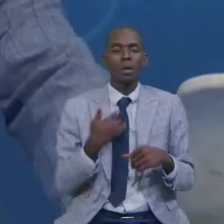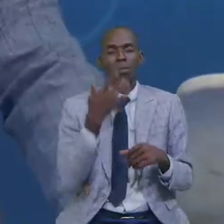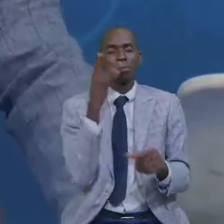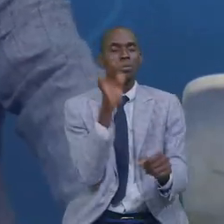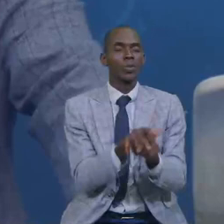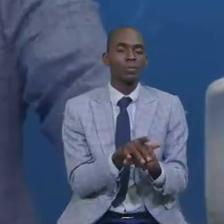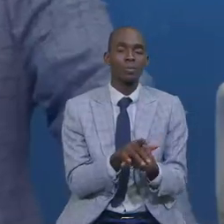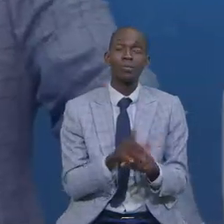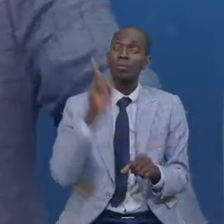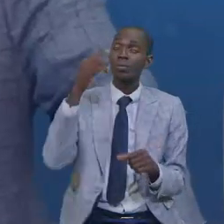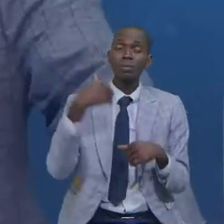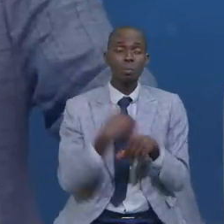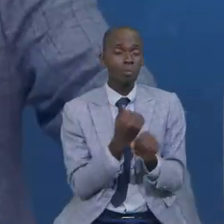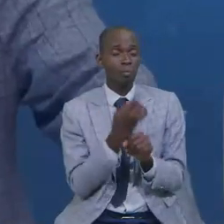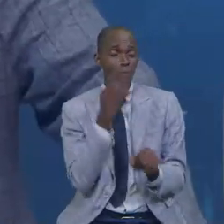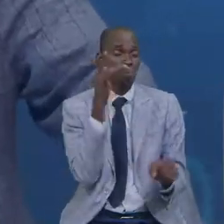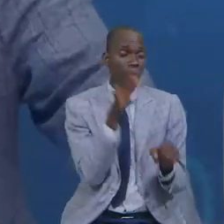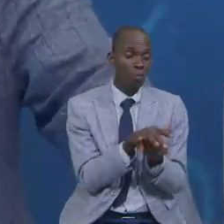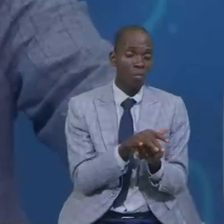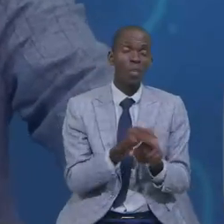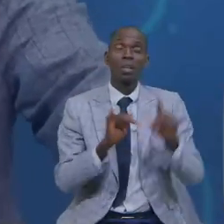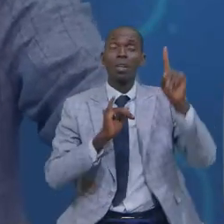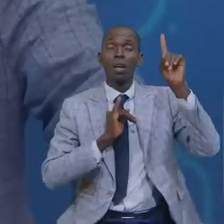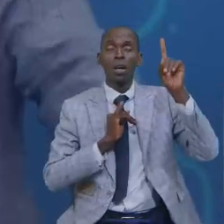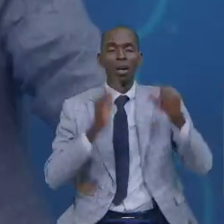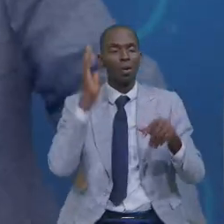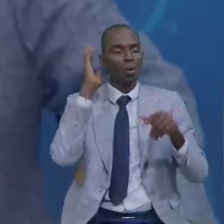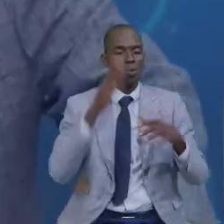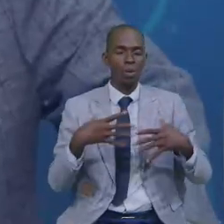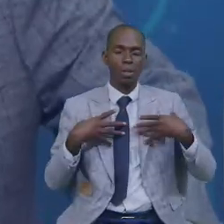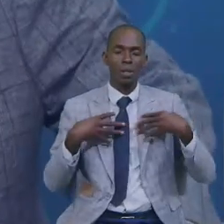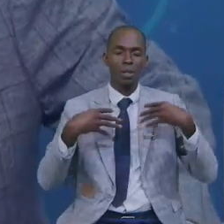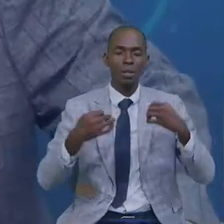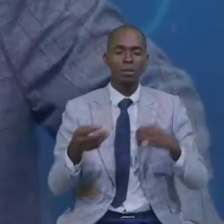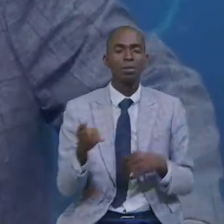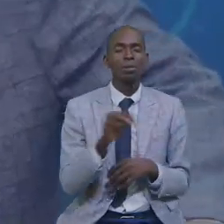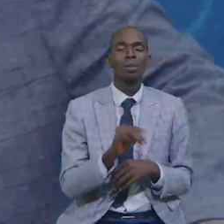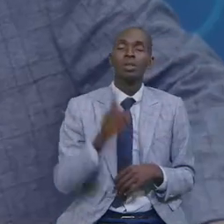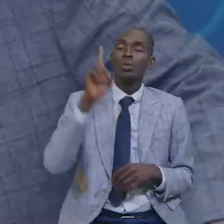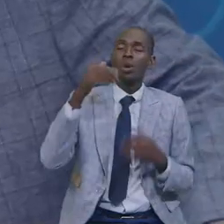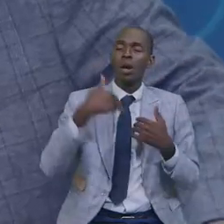faites tu as fait la promesse je le guérir